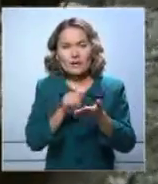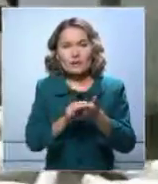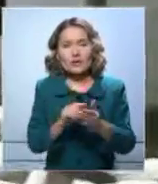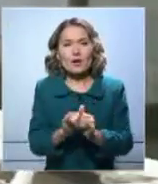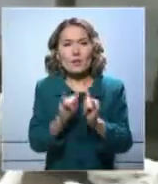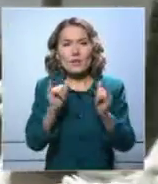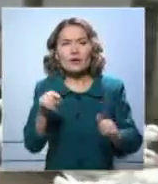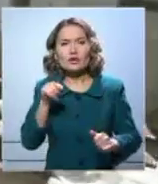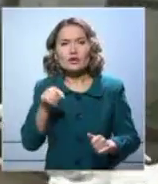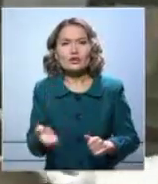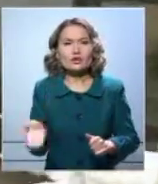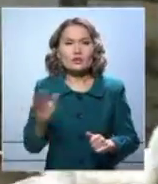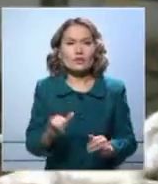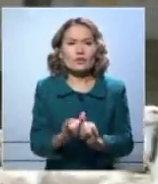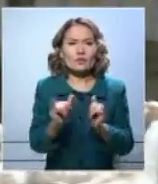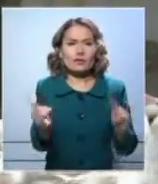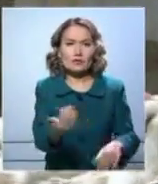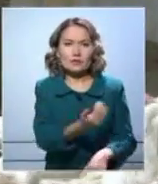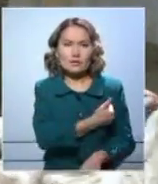үмітте.